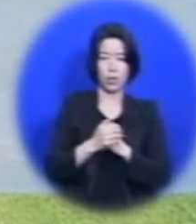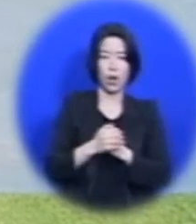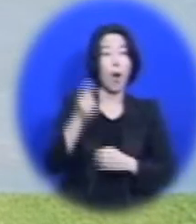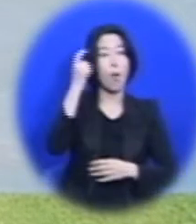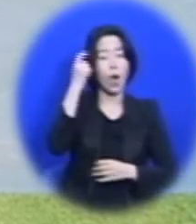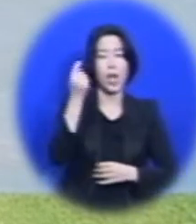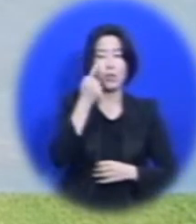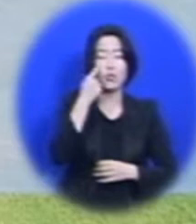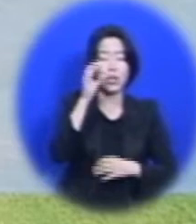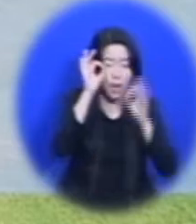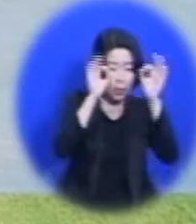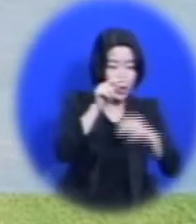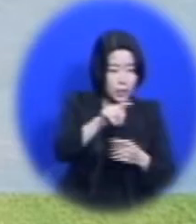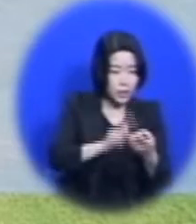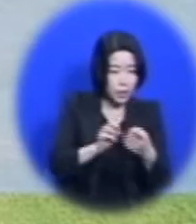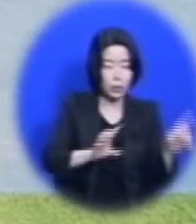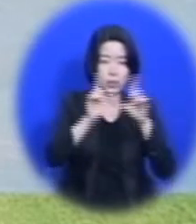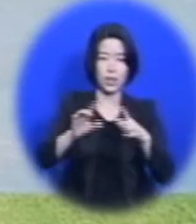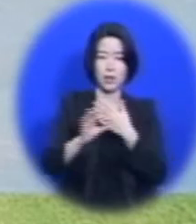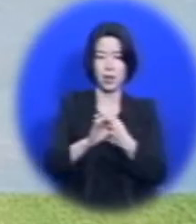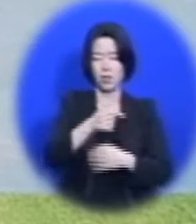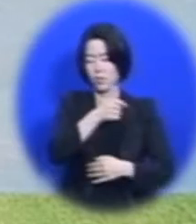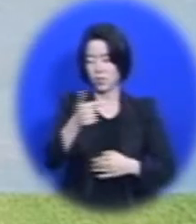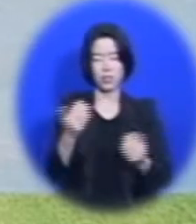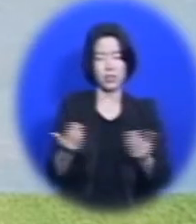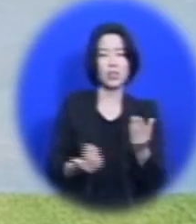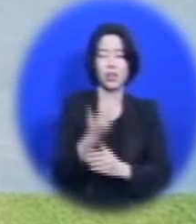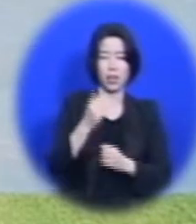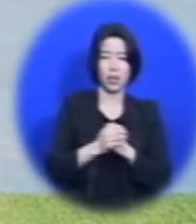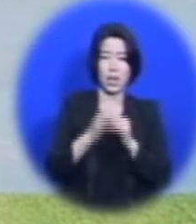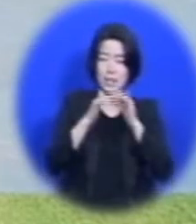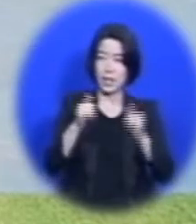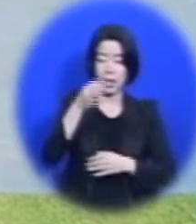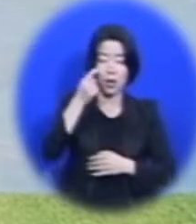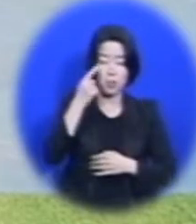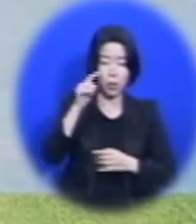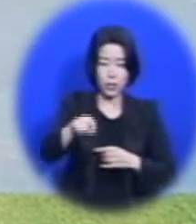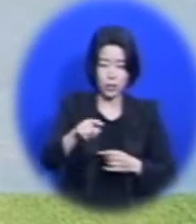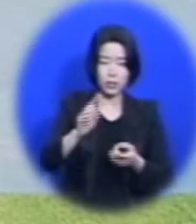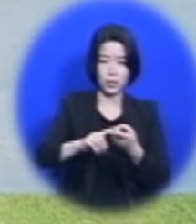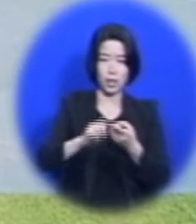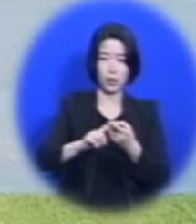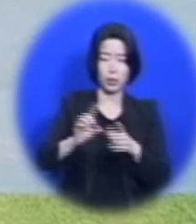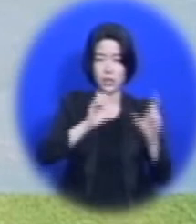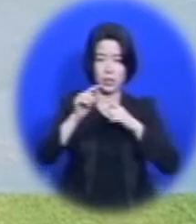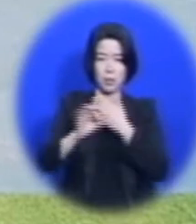눈에 보이는 그대로 살면 큰일 나니까. 사람의 눈에 보이는 대로 살면 반드시 잘못 판단하게